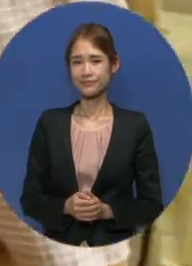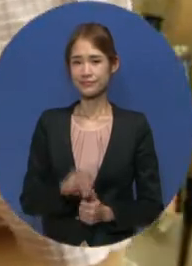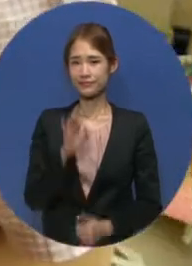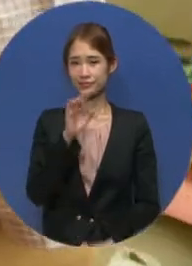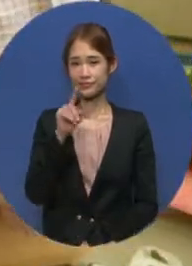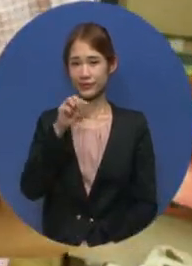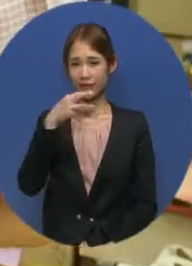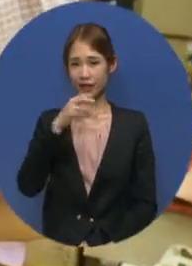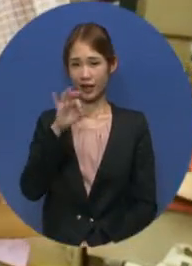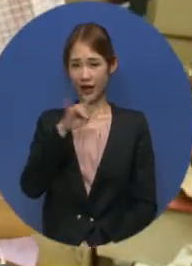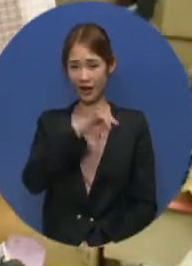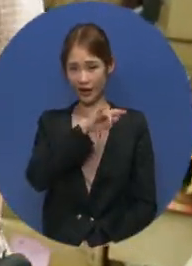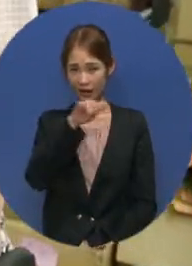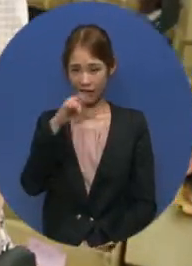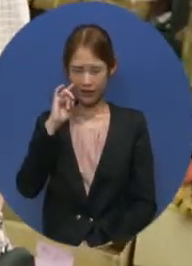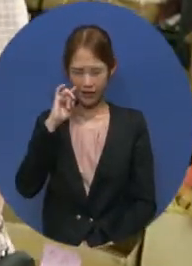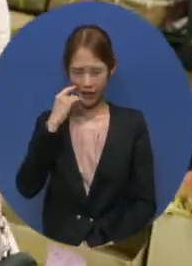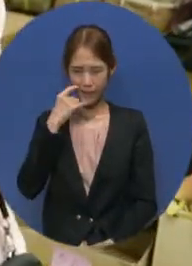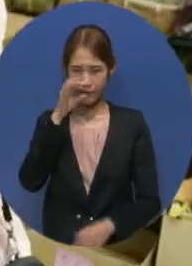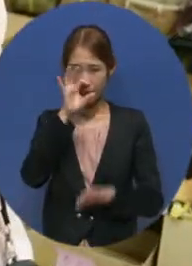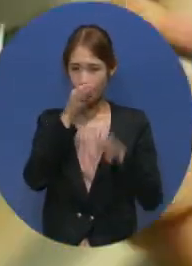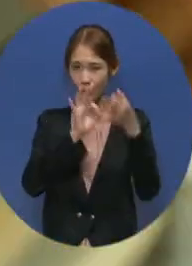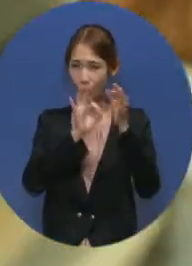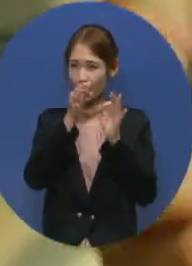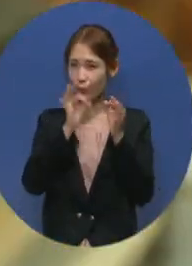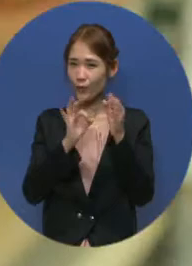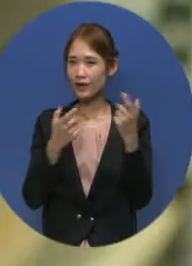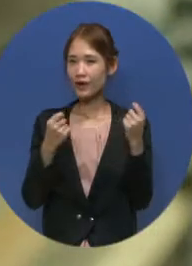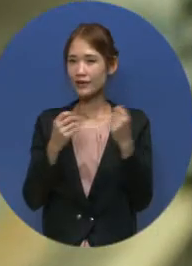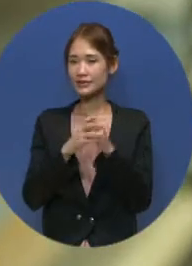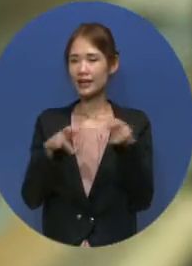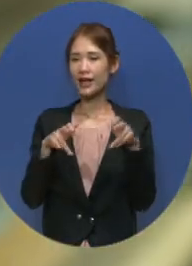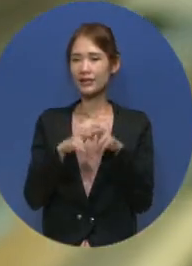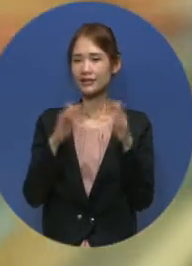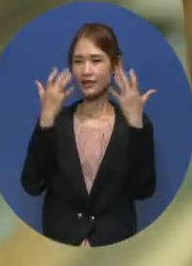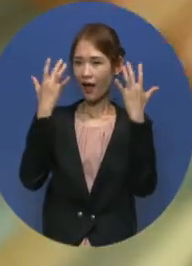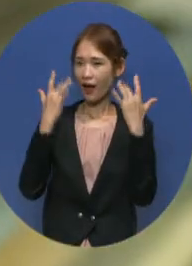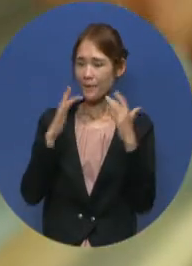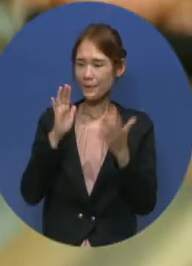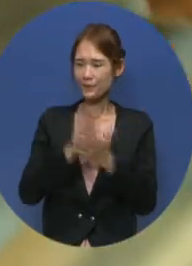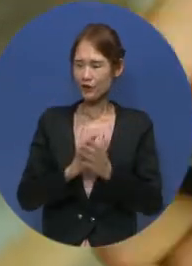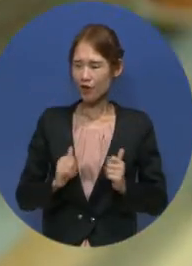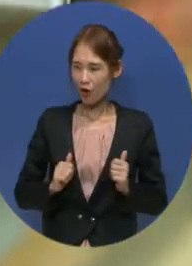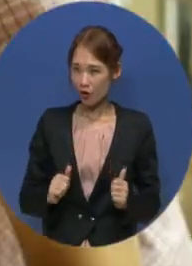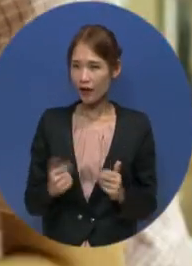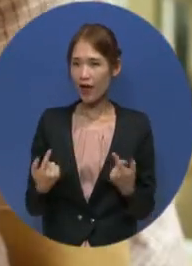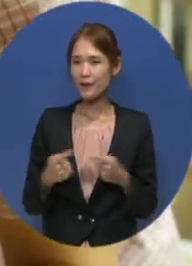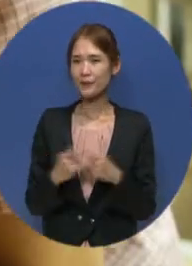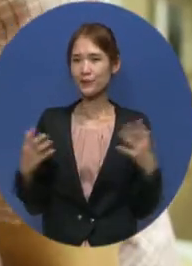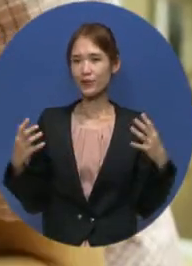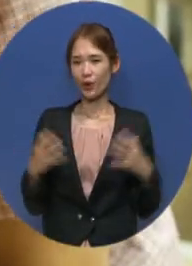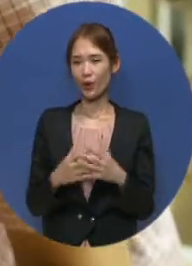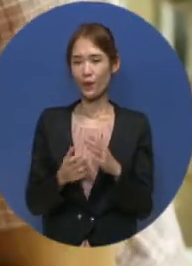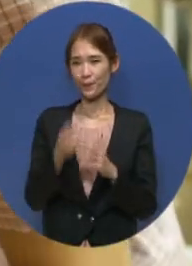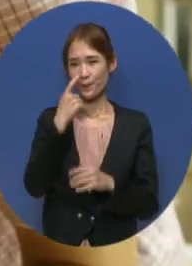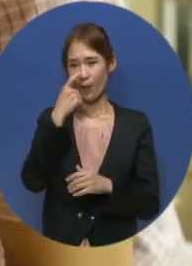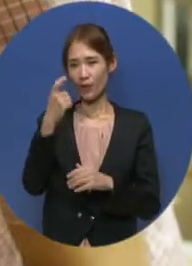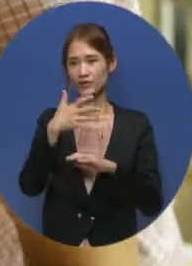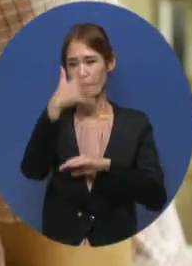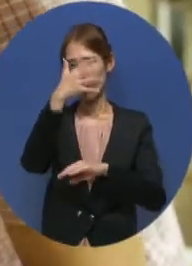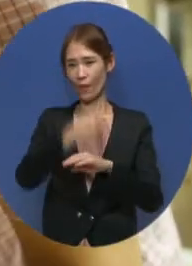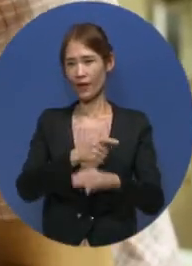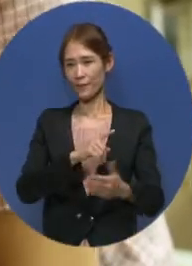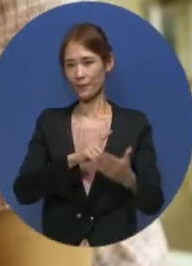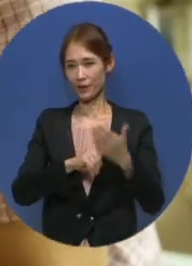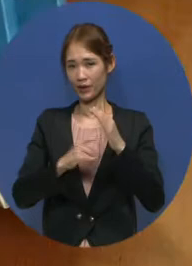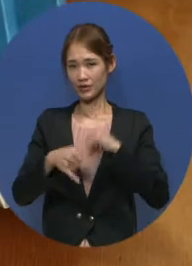알랄이 탐스럽게 맺힌 포도송이처럼 장애인들의 땀과 열정이 모여 멋진 결과물을 만들어내는